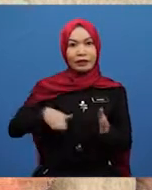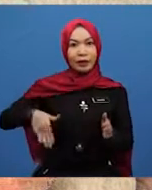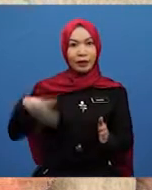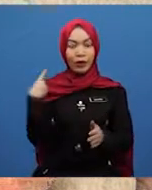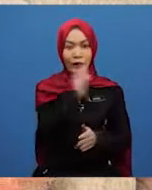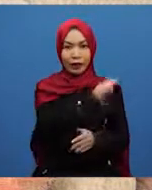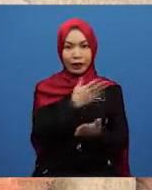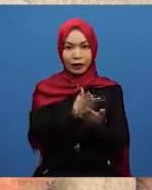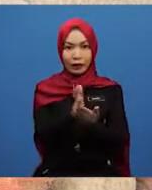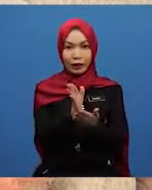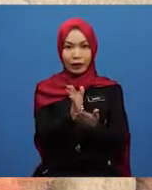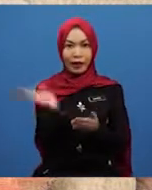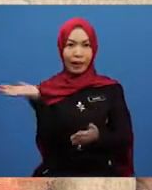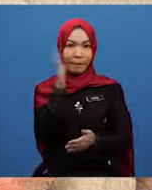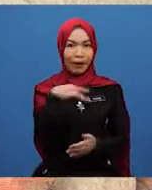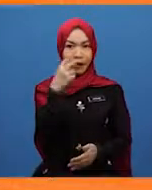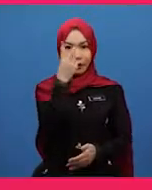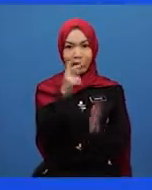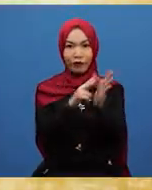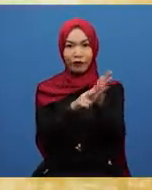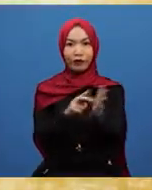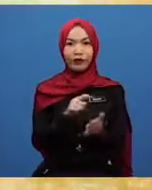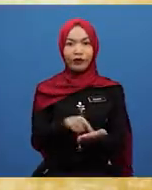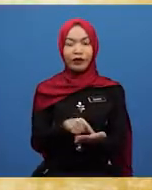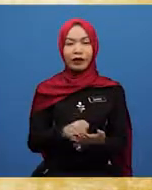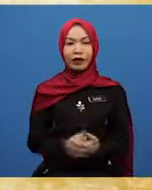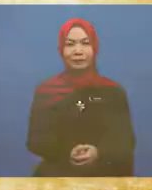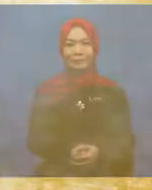Mari kita lihat video ini